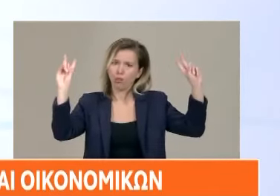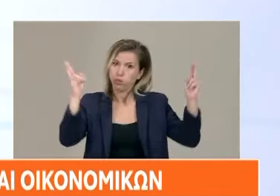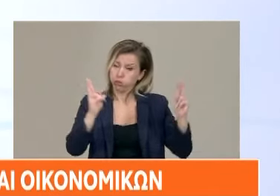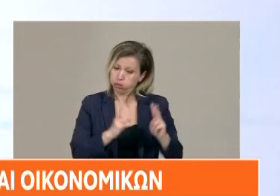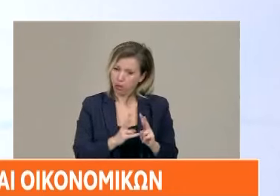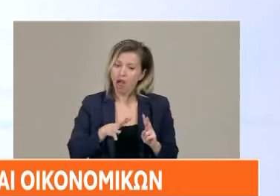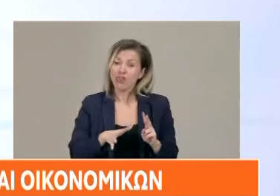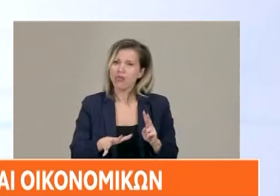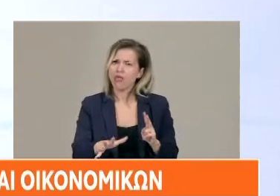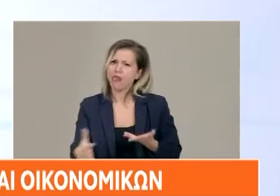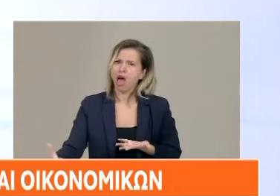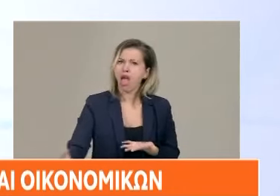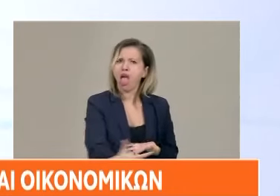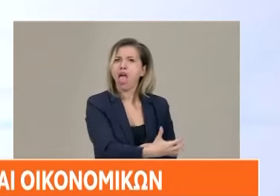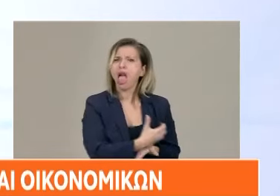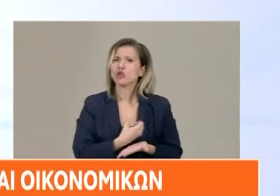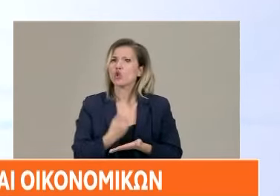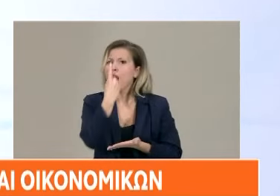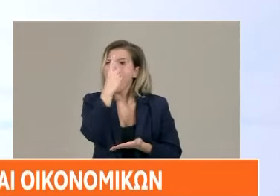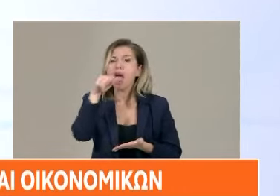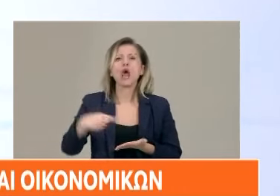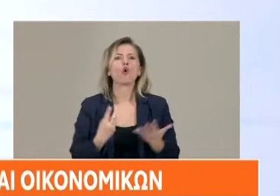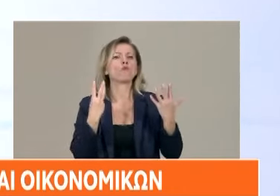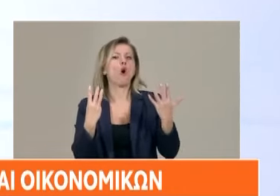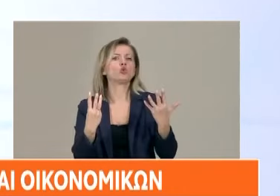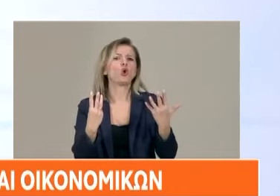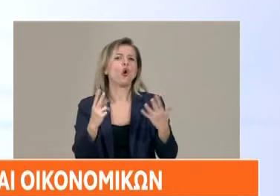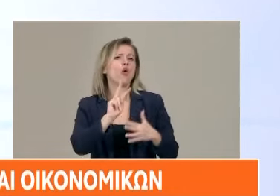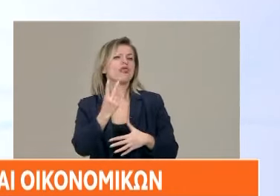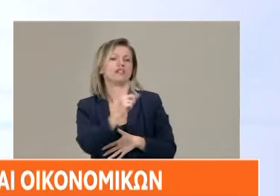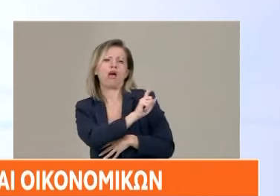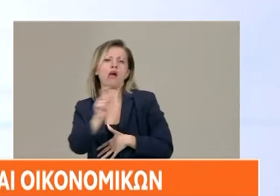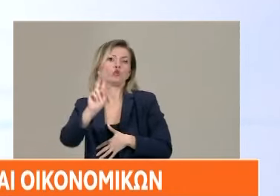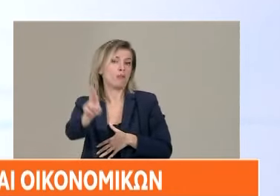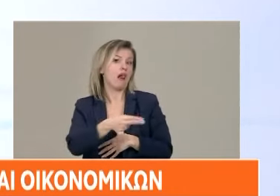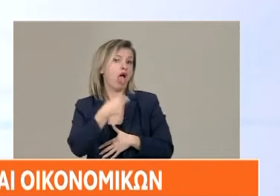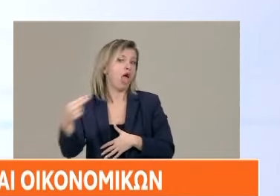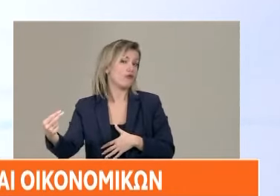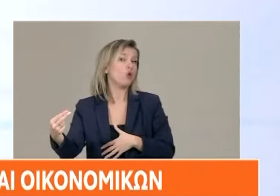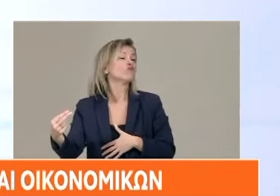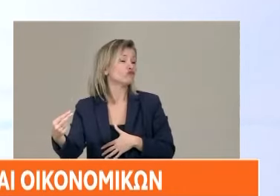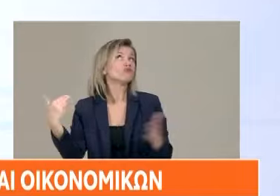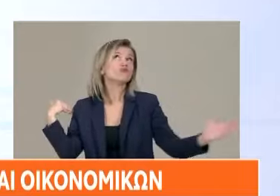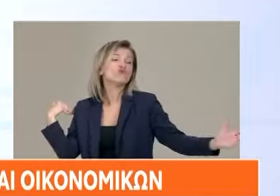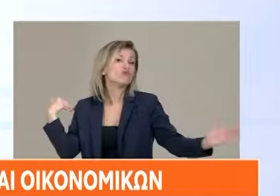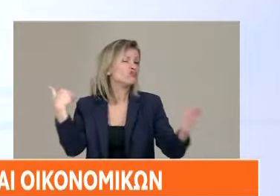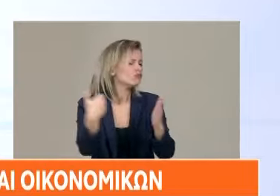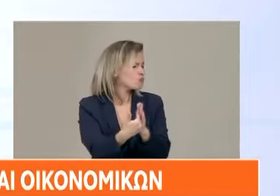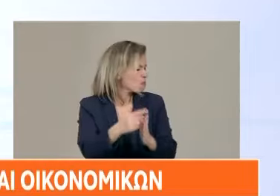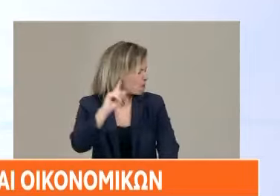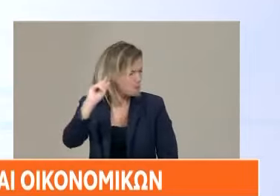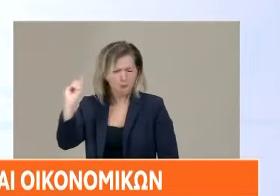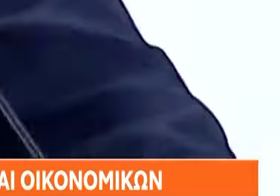παραπάνω έσοδα 1,8 δισεκατομμύρια ευρώ. Ποτέ δεν έχει